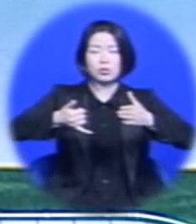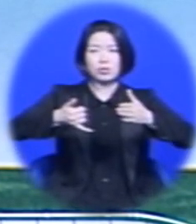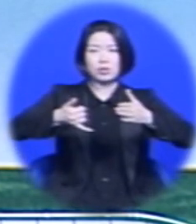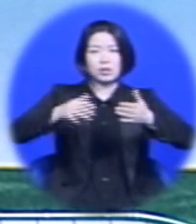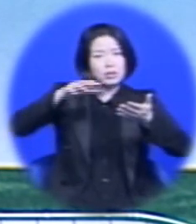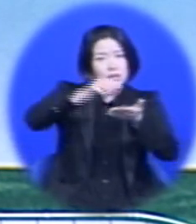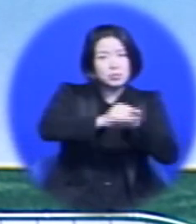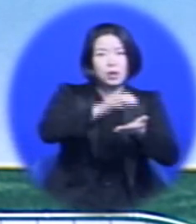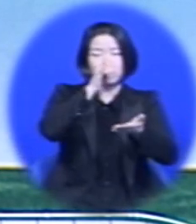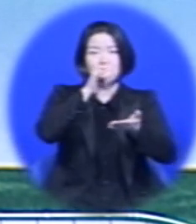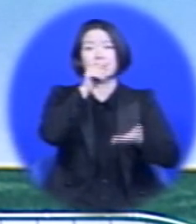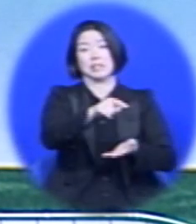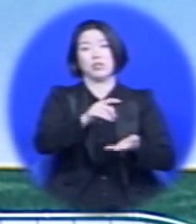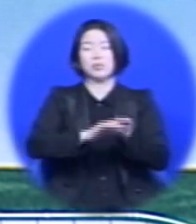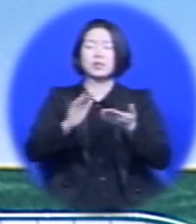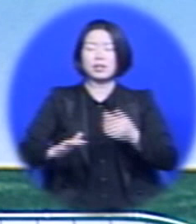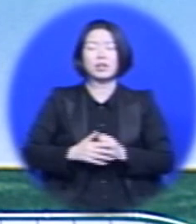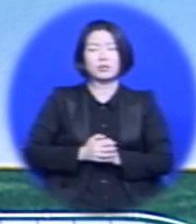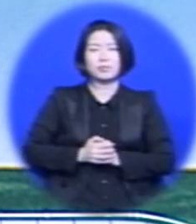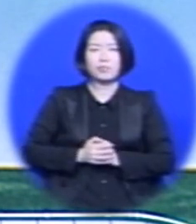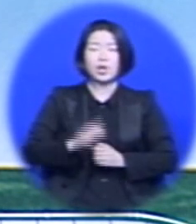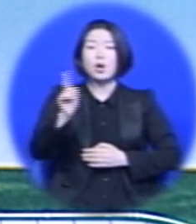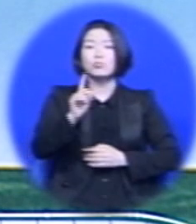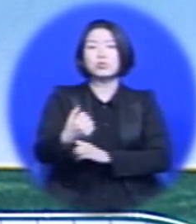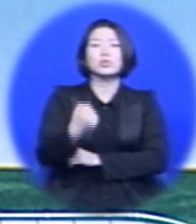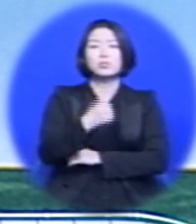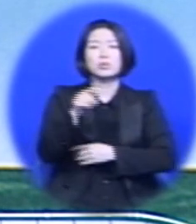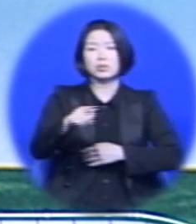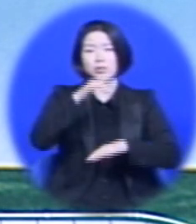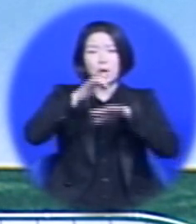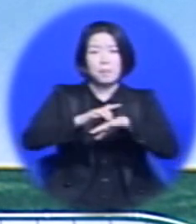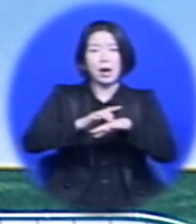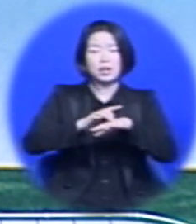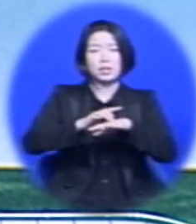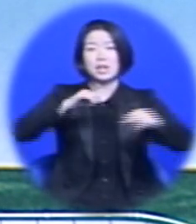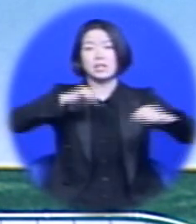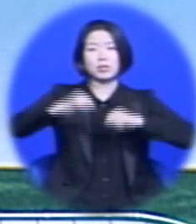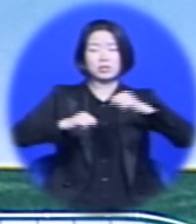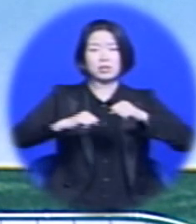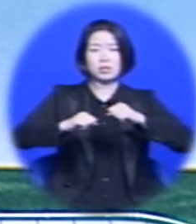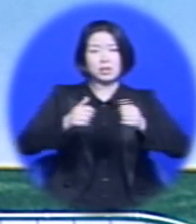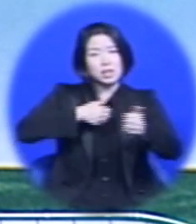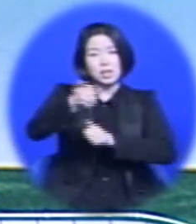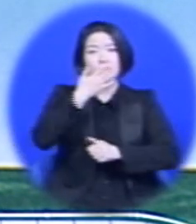지배하고 있었던 바로 그것입니다 무슨 힘으로 그 마귀의 역사를이